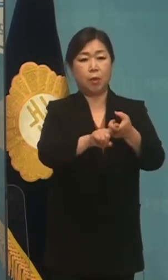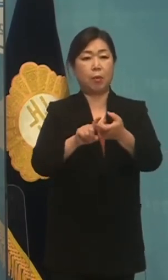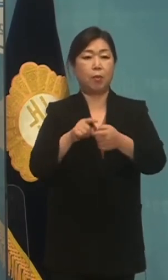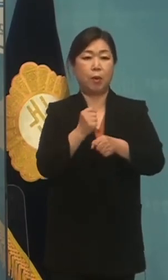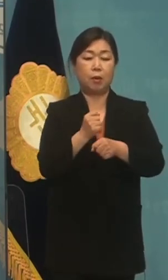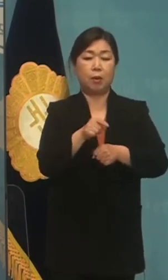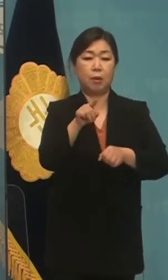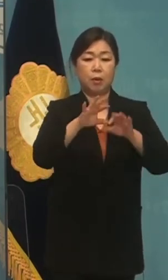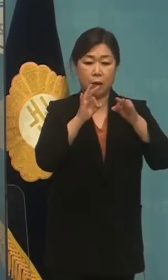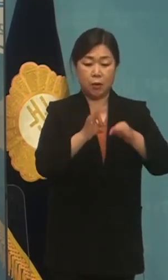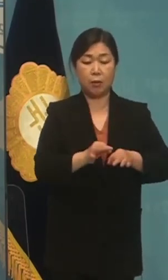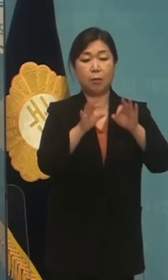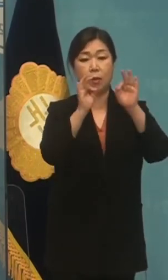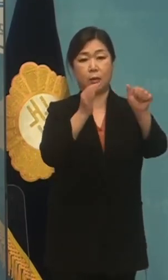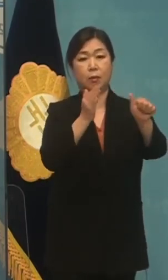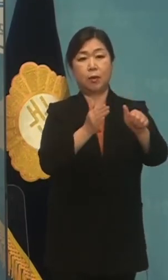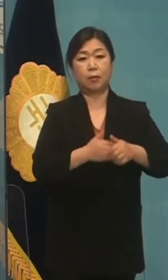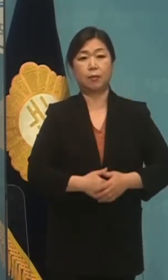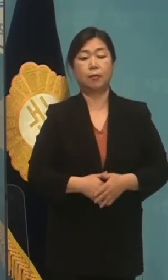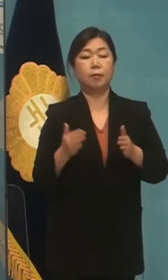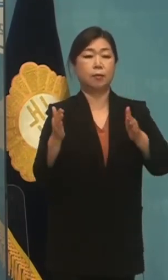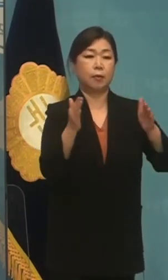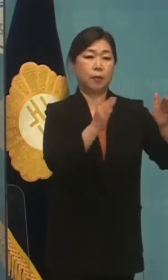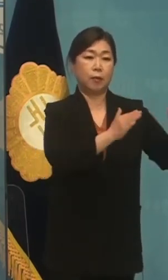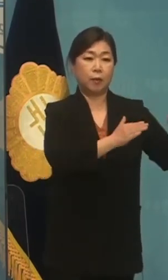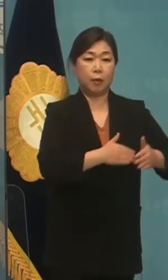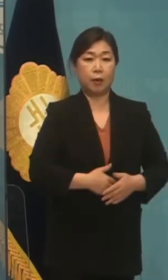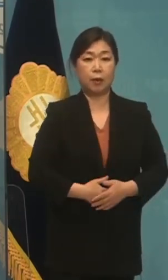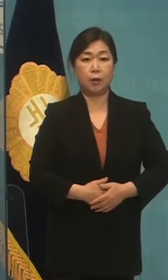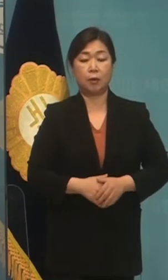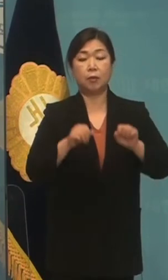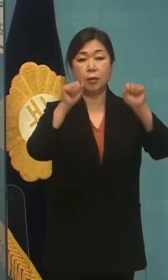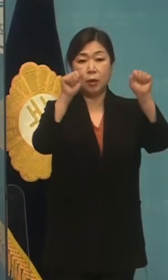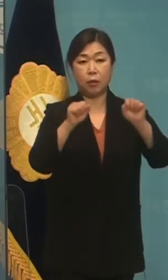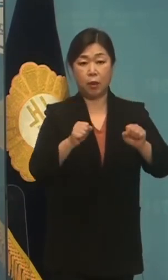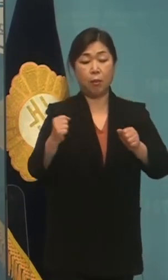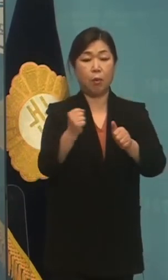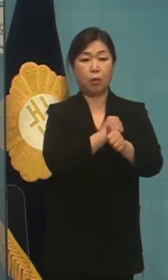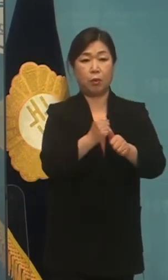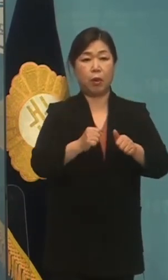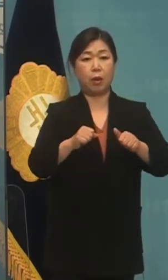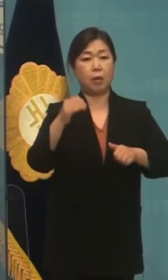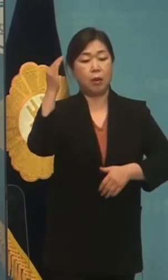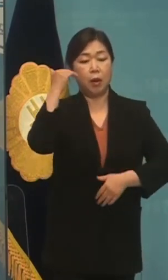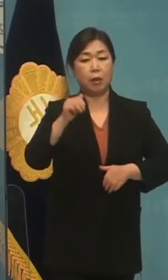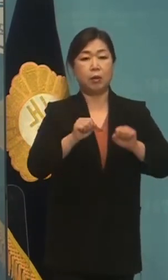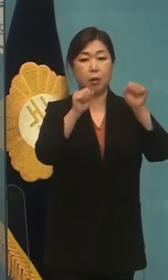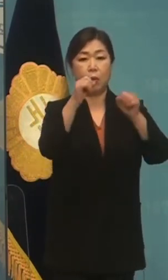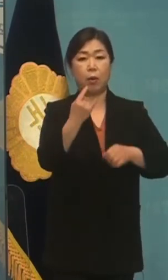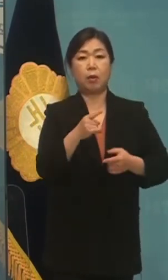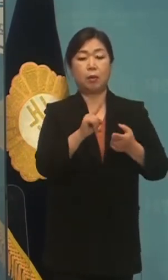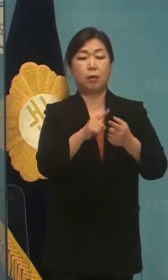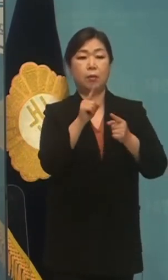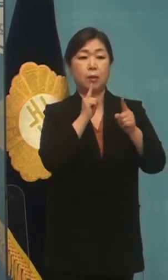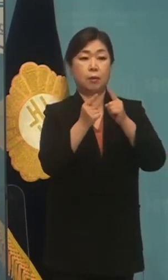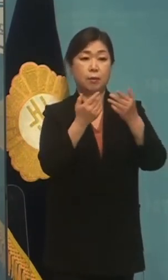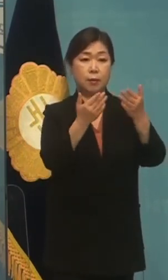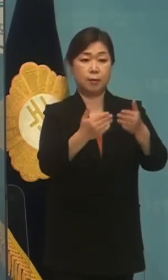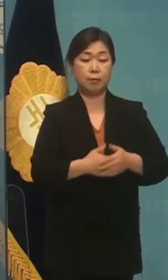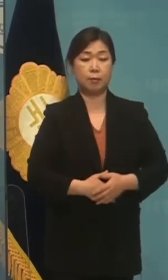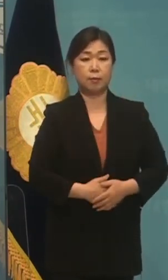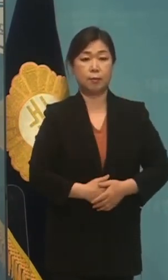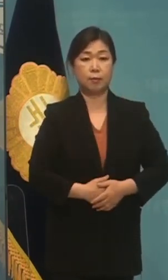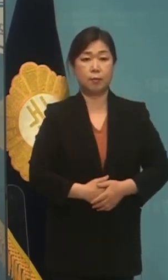때입니다. 예, 다음은 체육계 폭력, 대한체육회 관련돼서 말씀드리겠습니다.